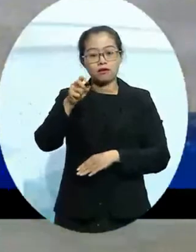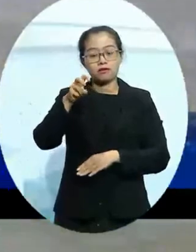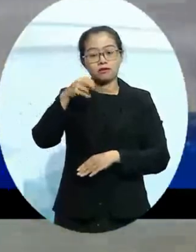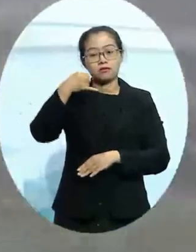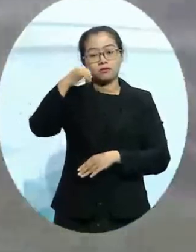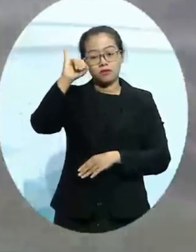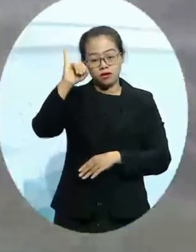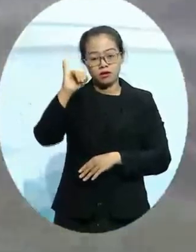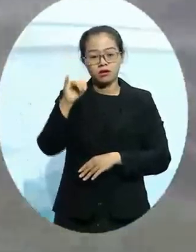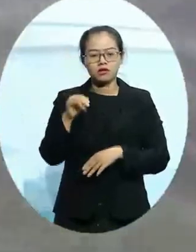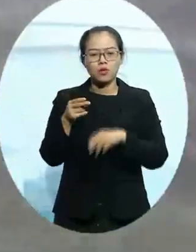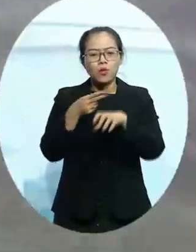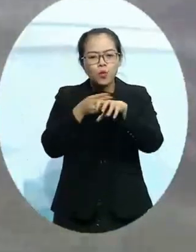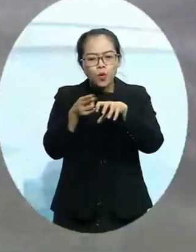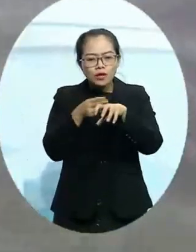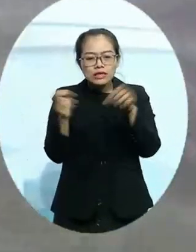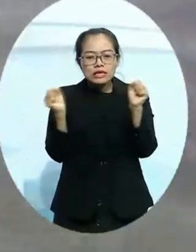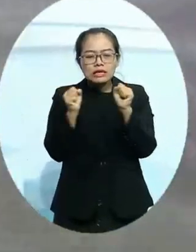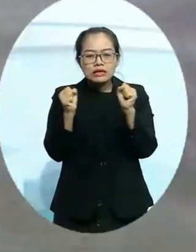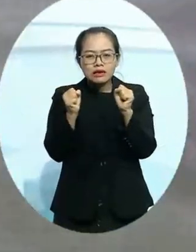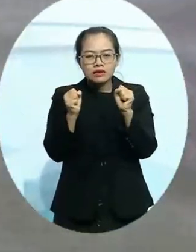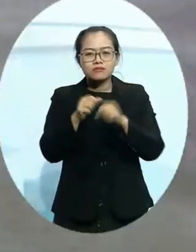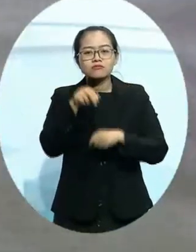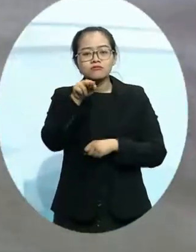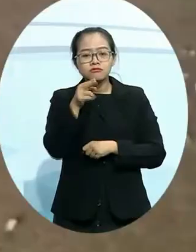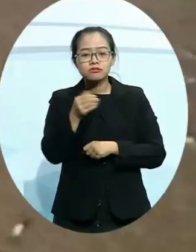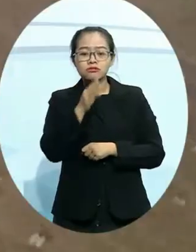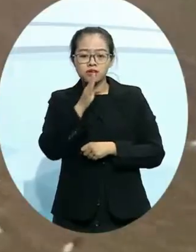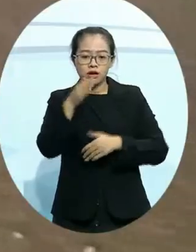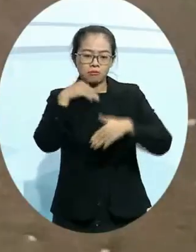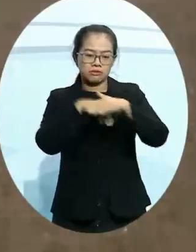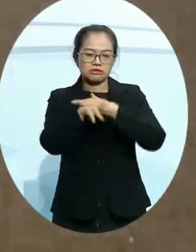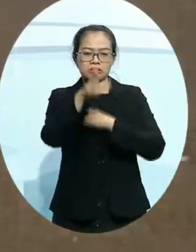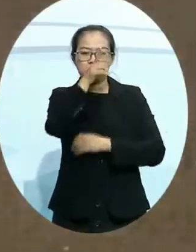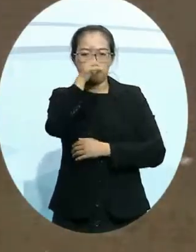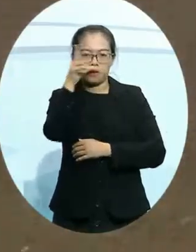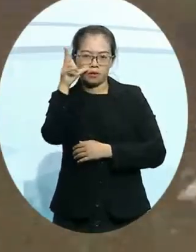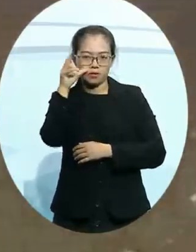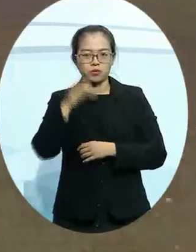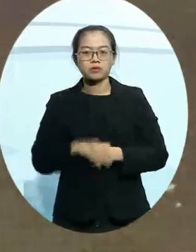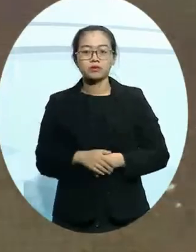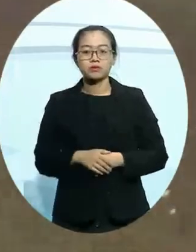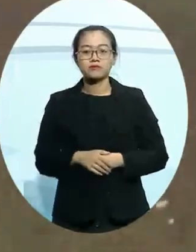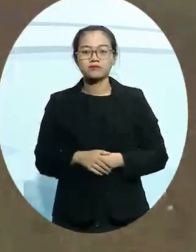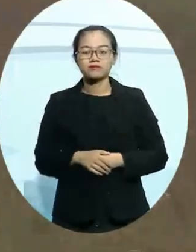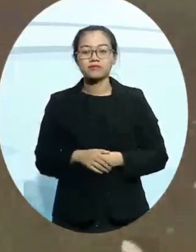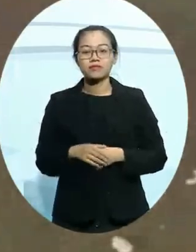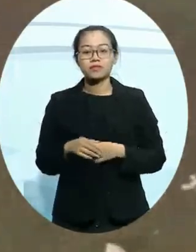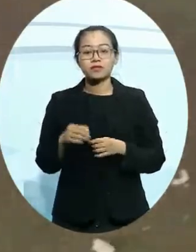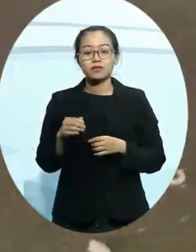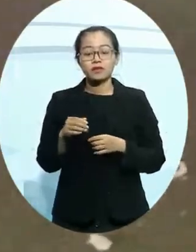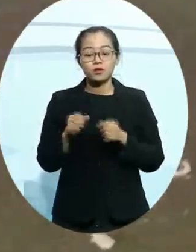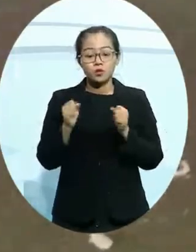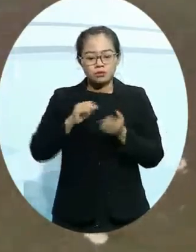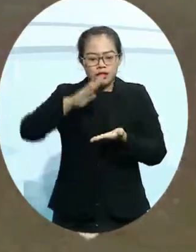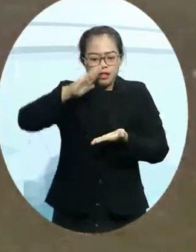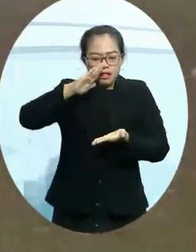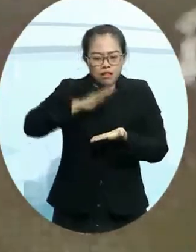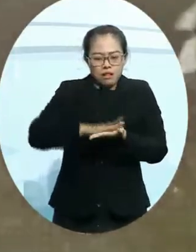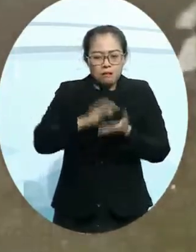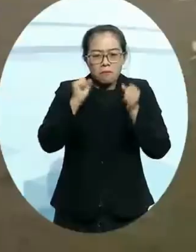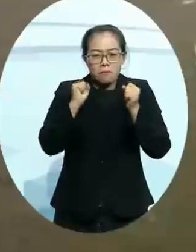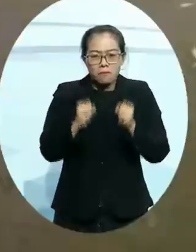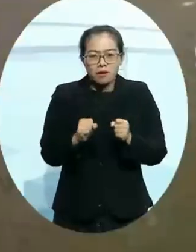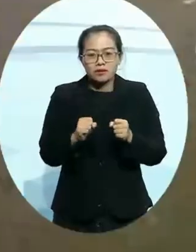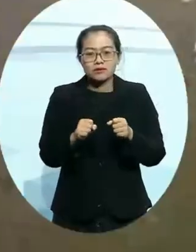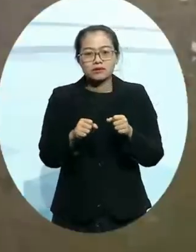có hành trình đến các cảng châu Âu như Lisbon và Valencia, nhưng kẻ buôn lậu đã sử dụng máy ép thủy lực để tạo hình. Tuy nhiên, lô hàng đã